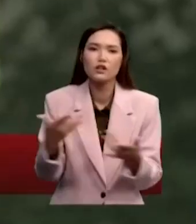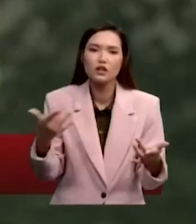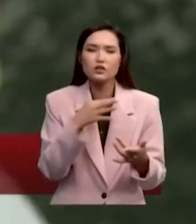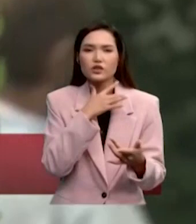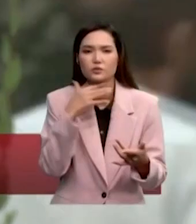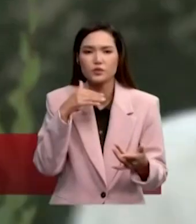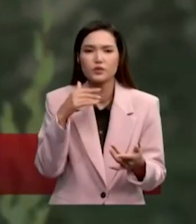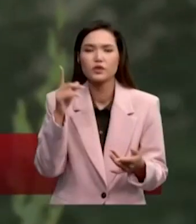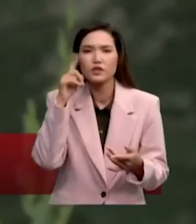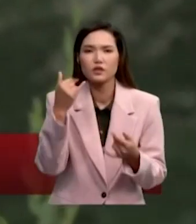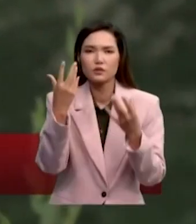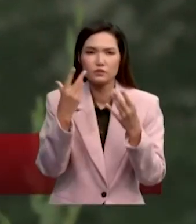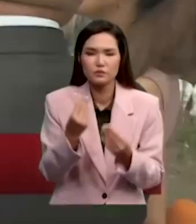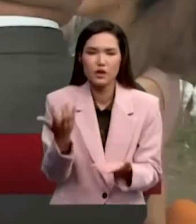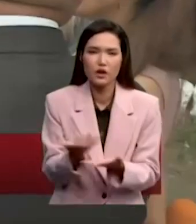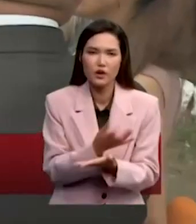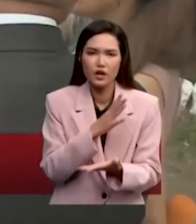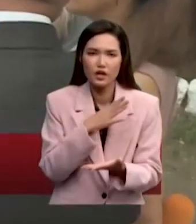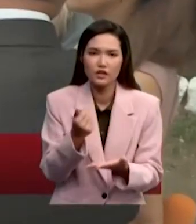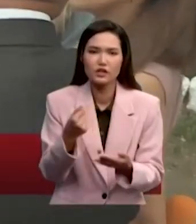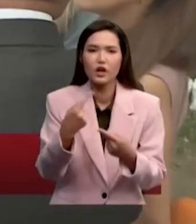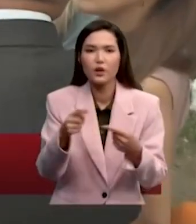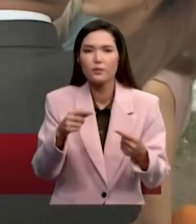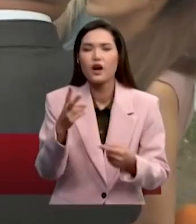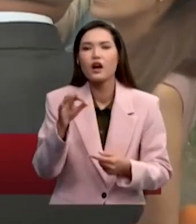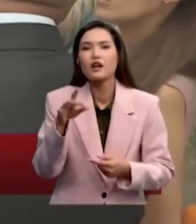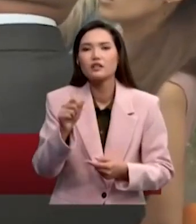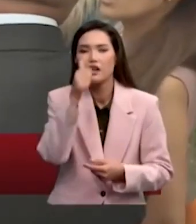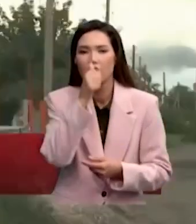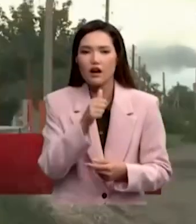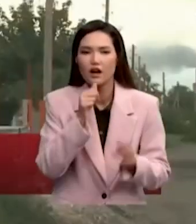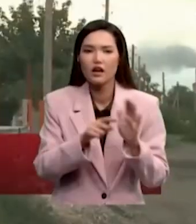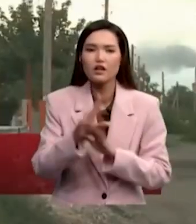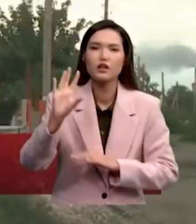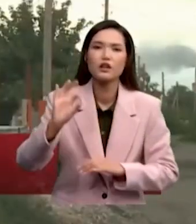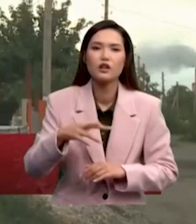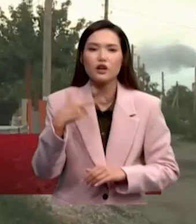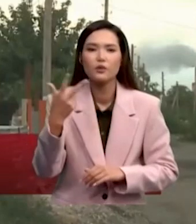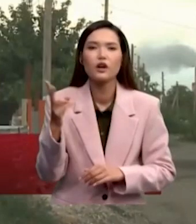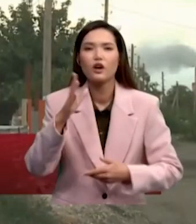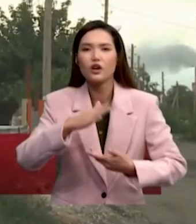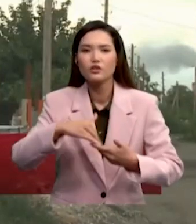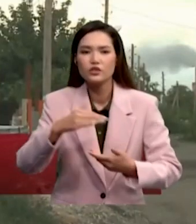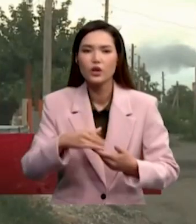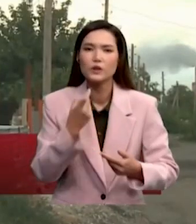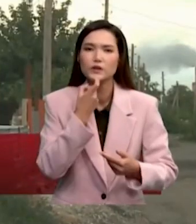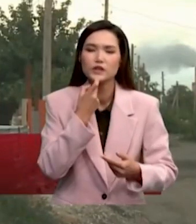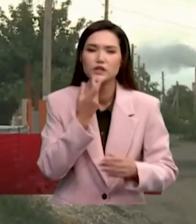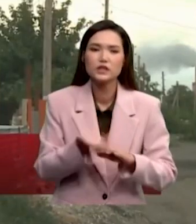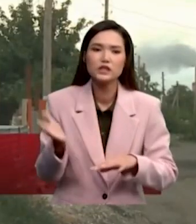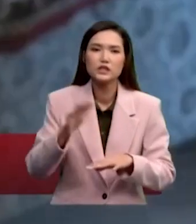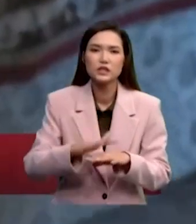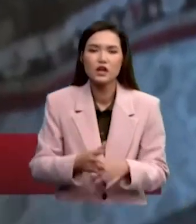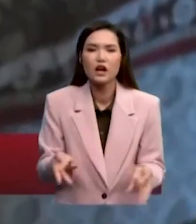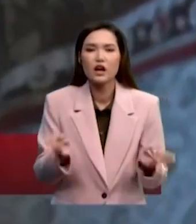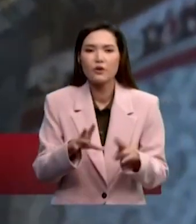дені егде жастағылар. Олар жолды көтере алмаймыз деп алаңдайды. Ал жедел жәрдем қызметкерлерін шақырту тұрғындар үшін қиямет